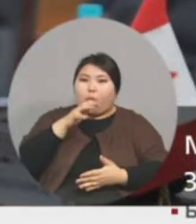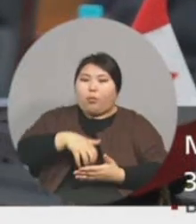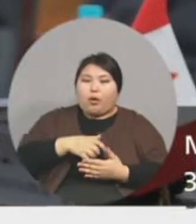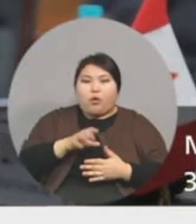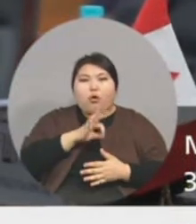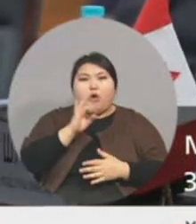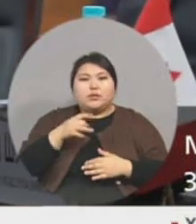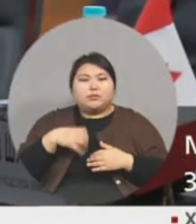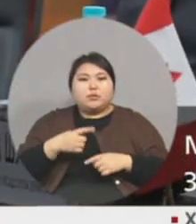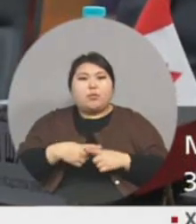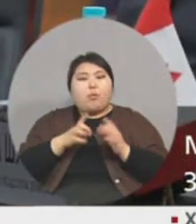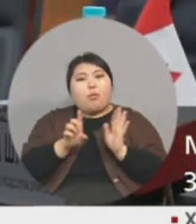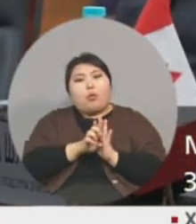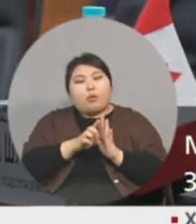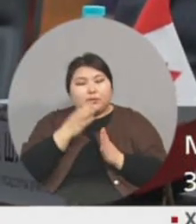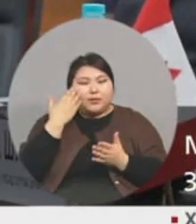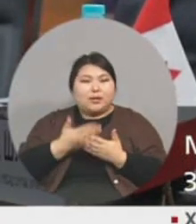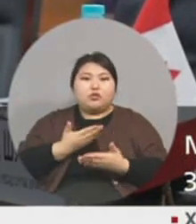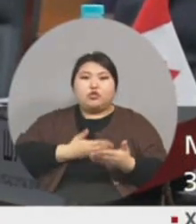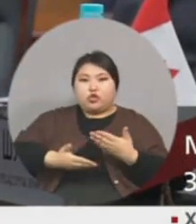боломж болцооны талаар санал солилцлоо.